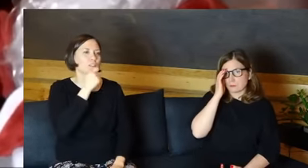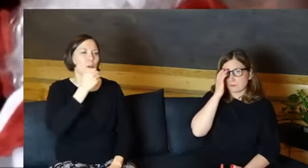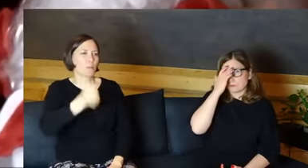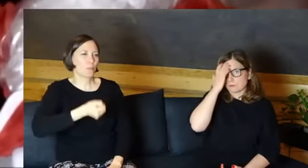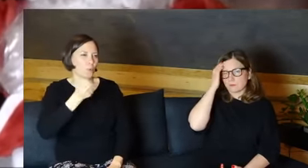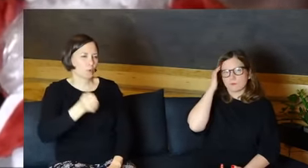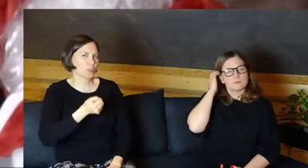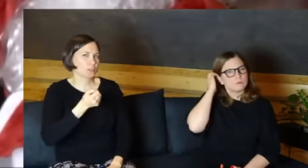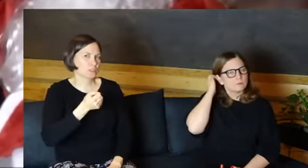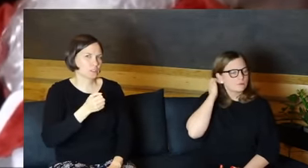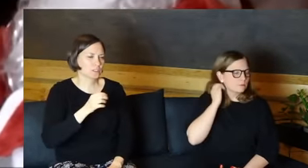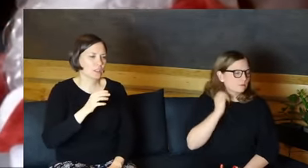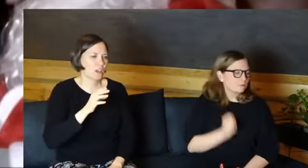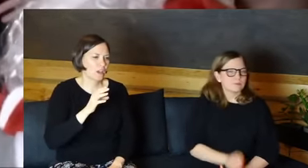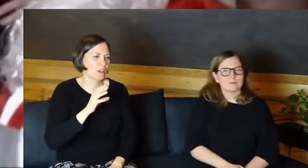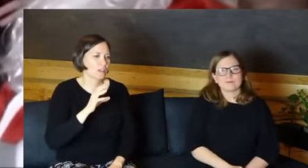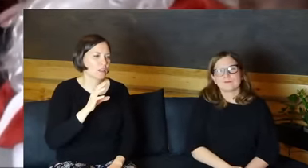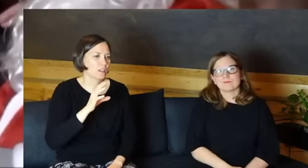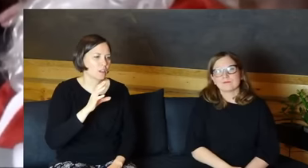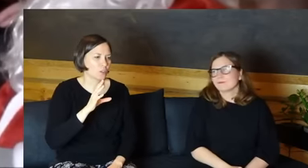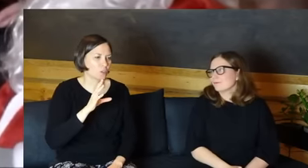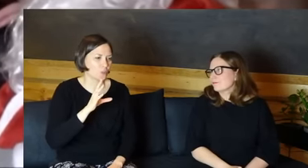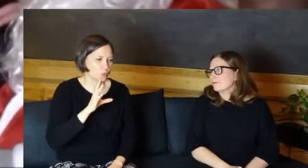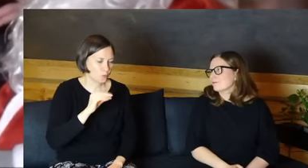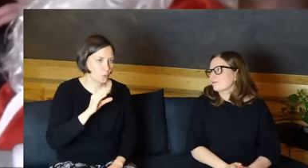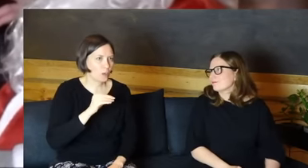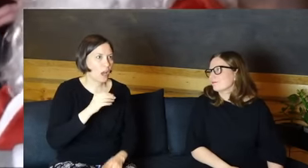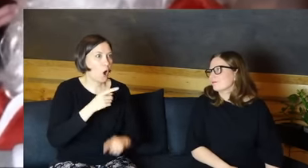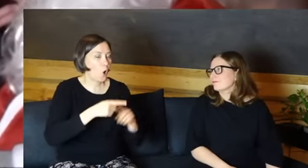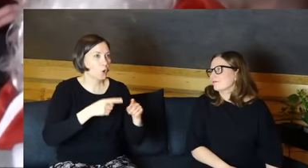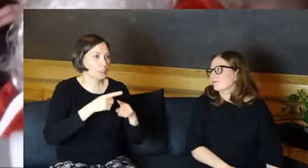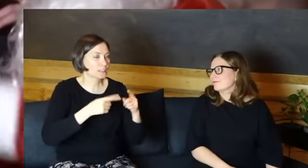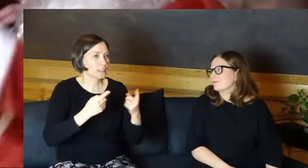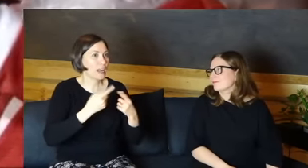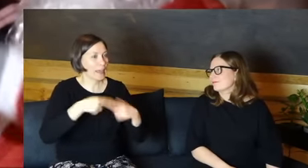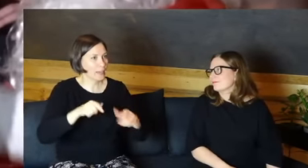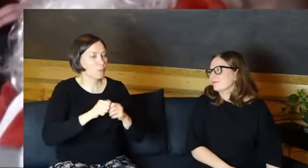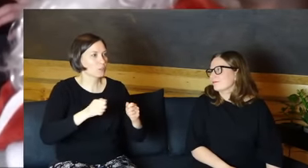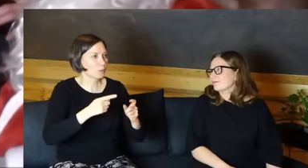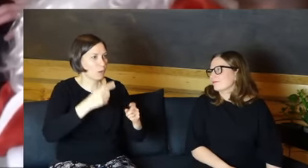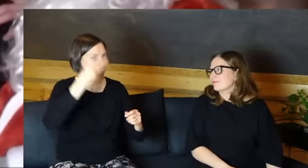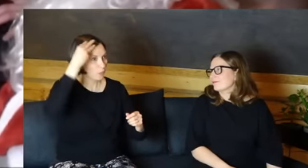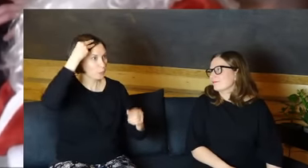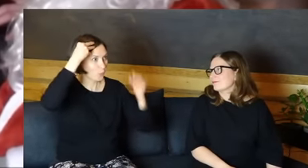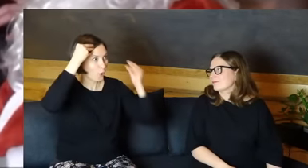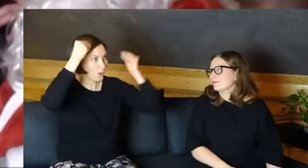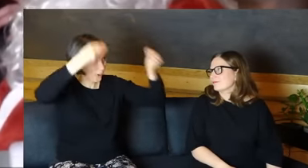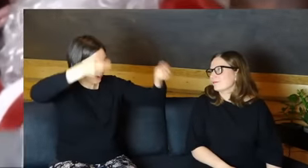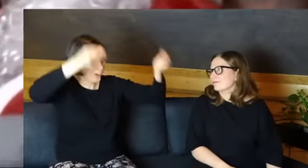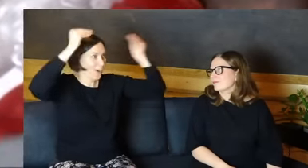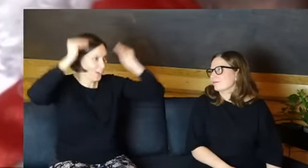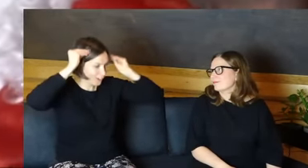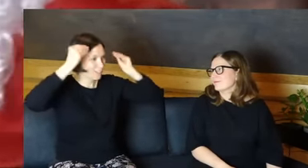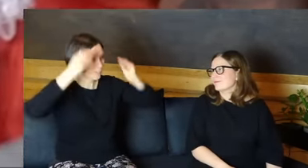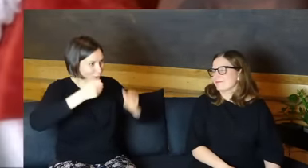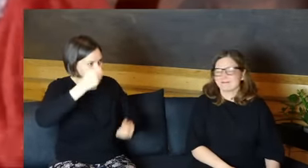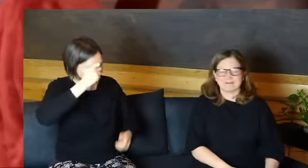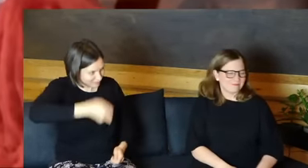vähän olisi tässä eri tilanne, niin hattu nousee korkealle. Kiitoksia. Kiitoksia. Meidän pitää Markku poistua, alkaa aikaa loppuun. Joo,